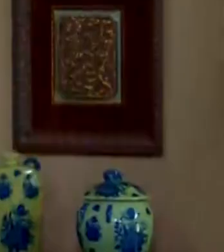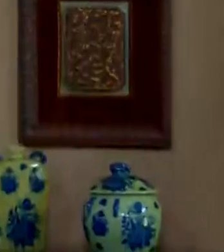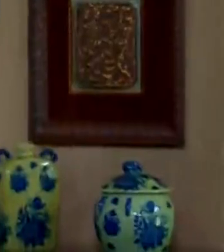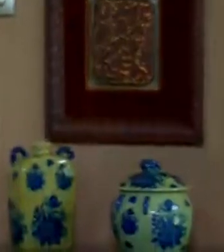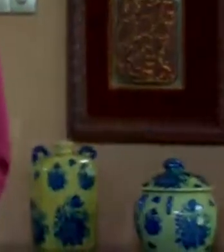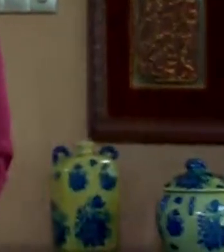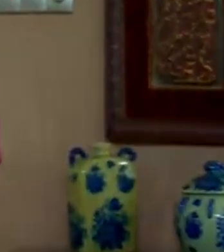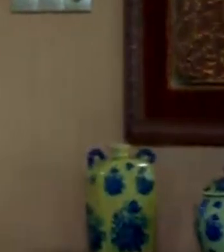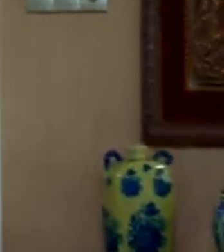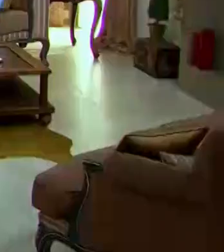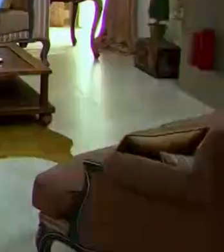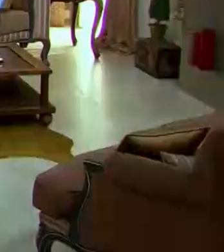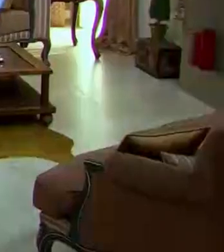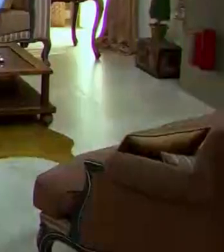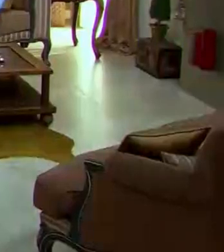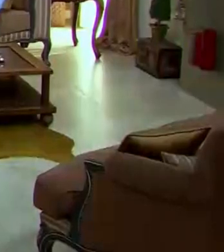volta atıyor.